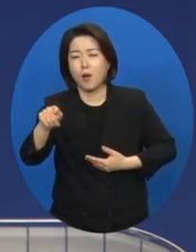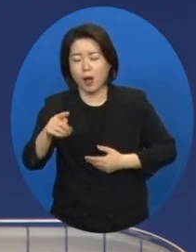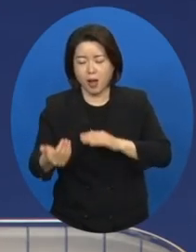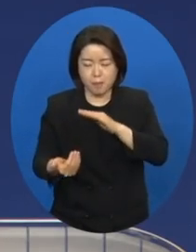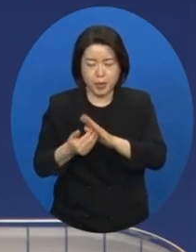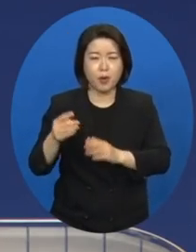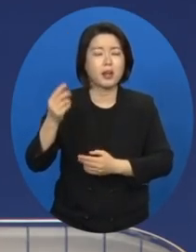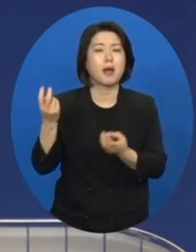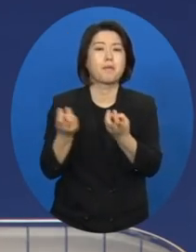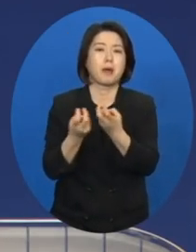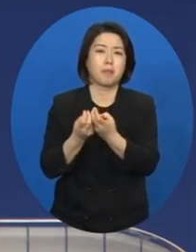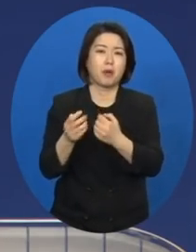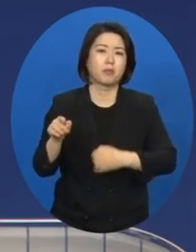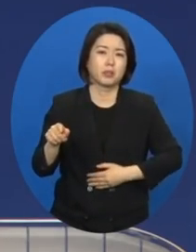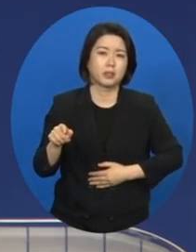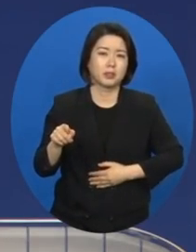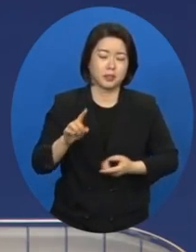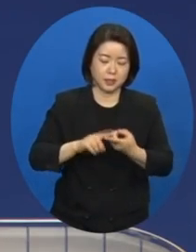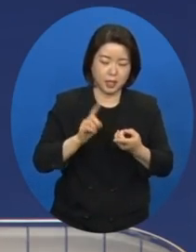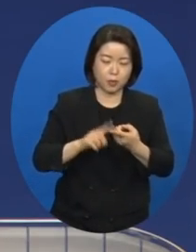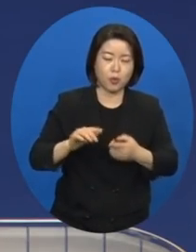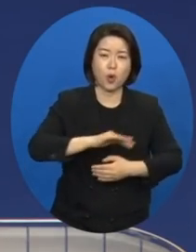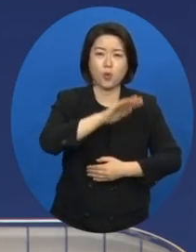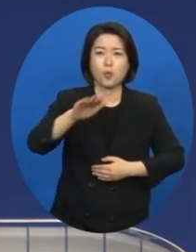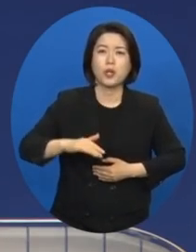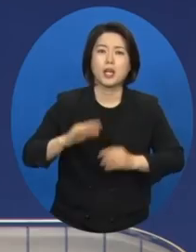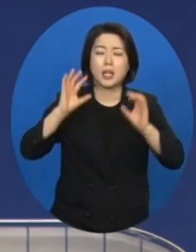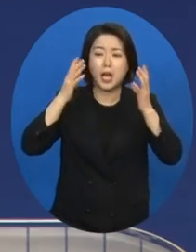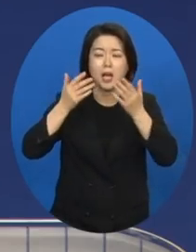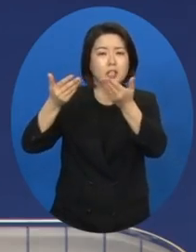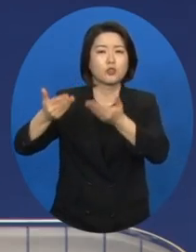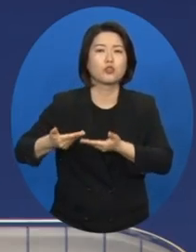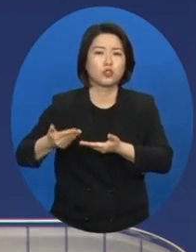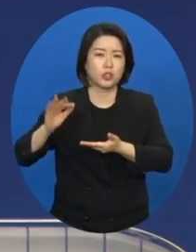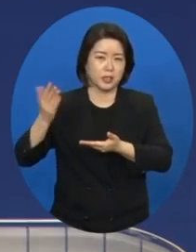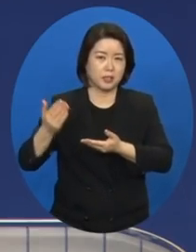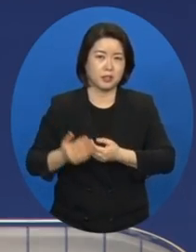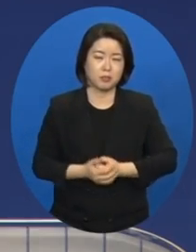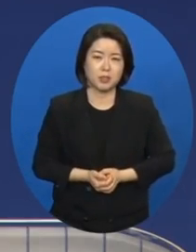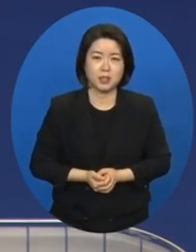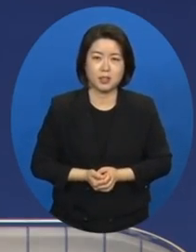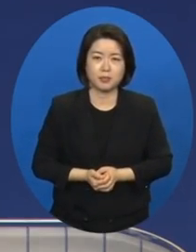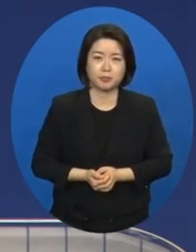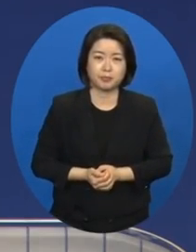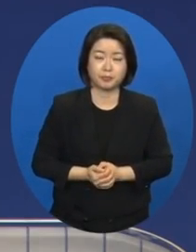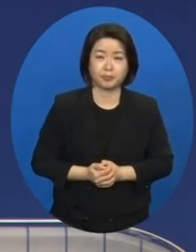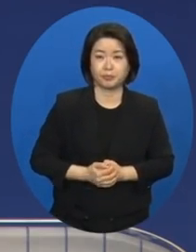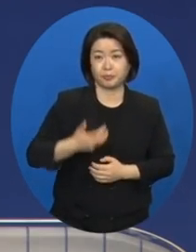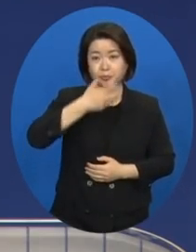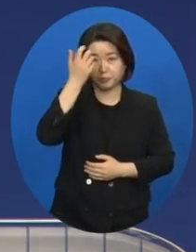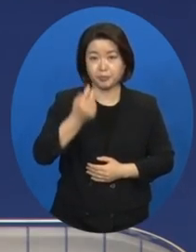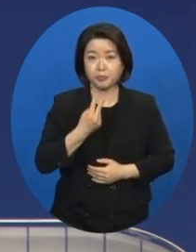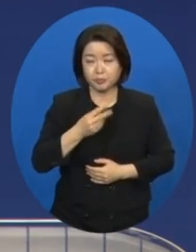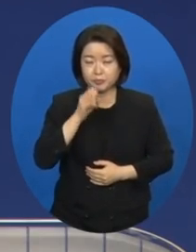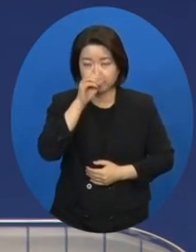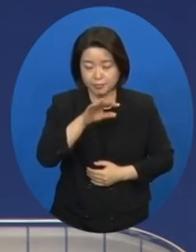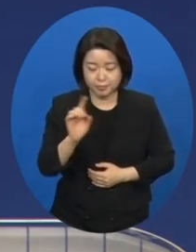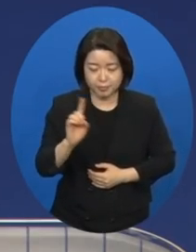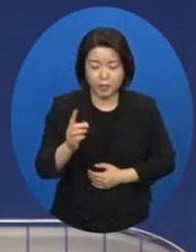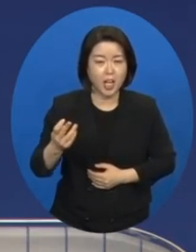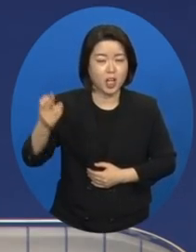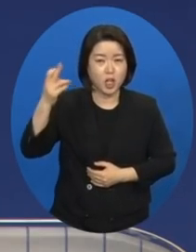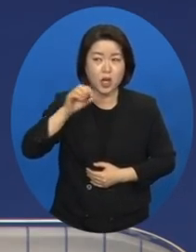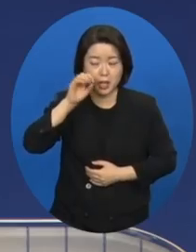우리에게 주신 바 되었기 때문에 요셉이 이런 고백을 합니다. 형들에게 이제는 걱정하지